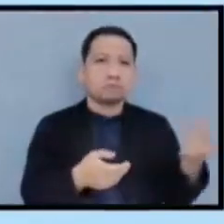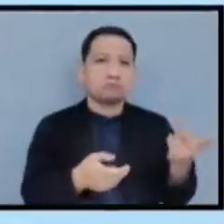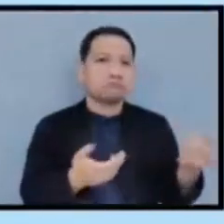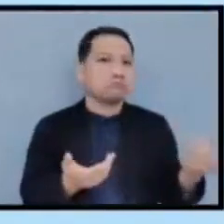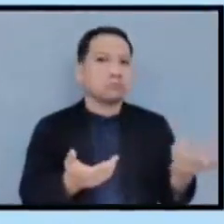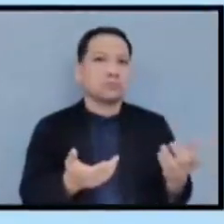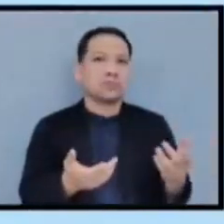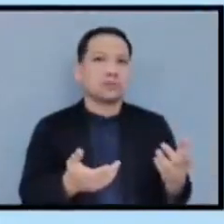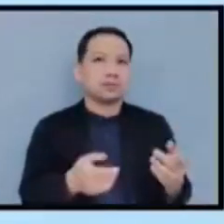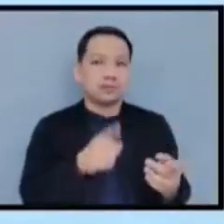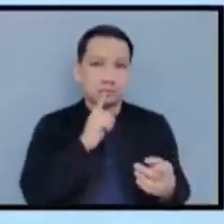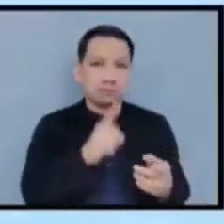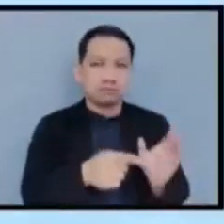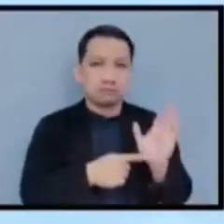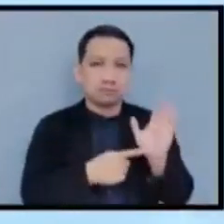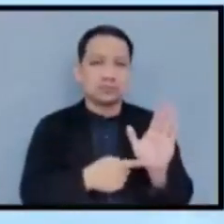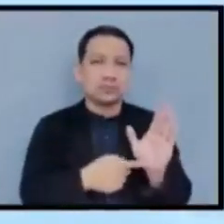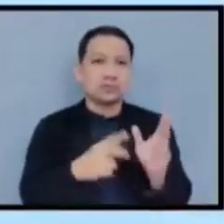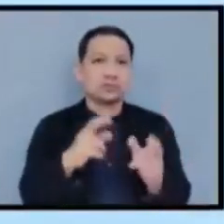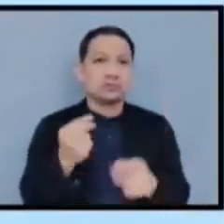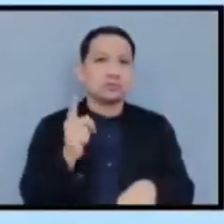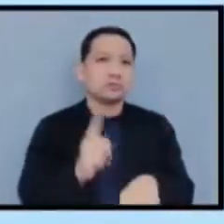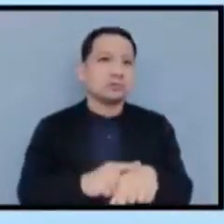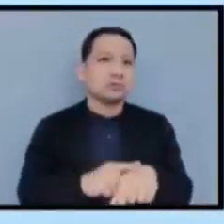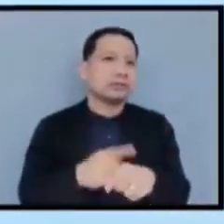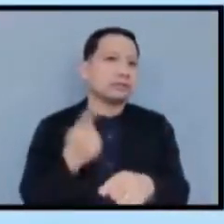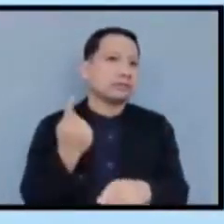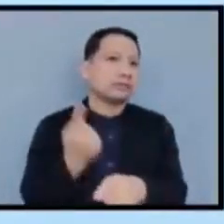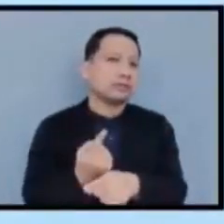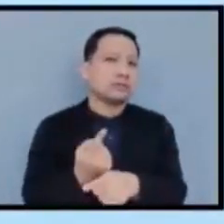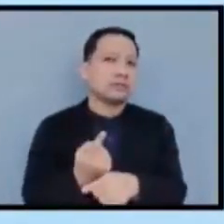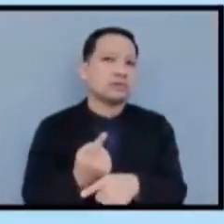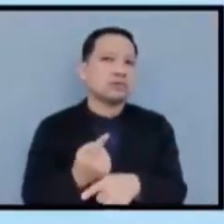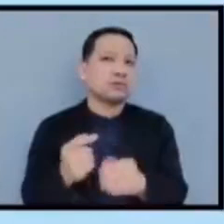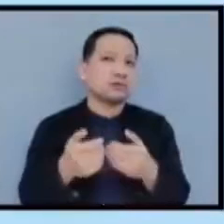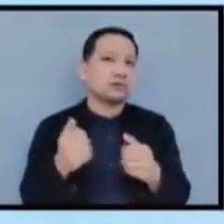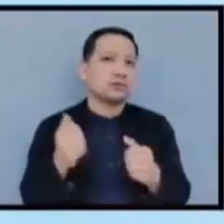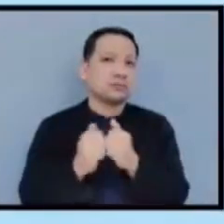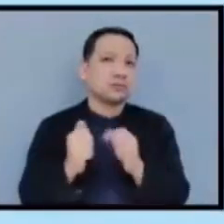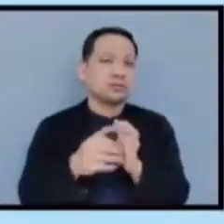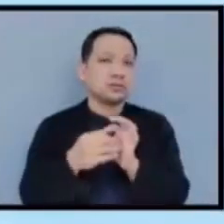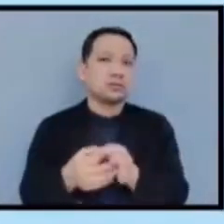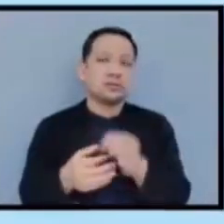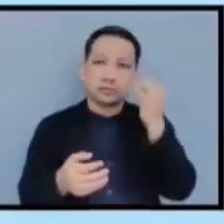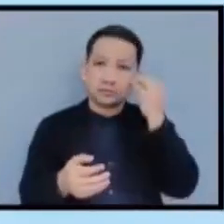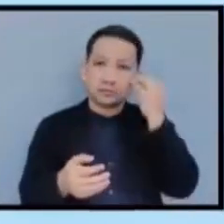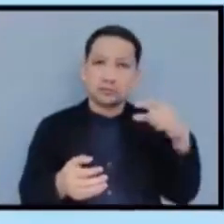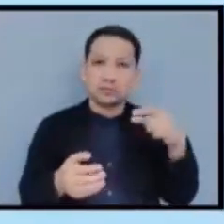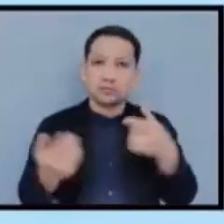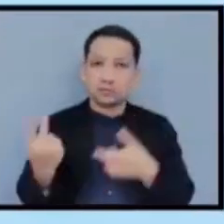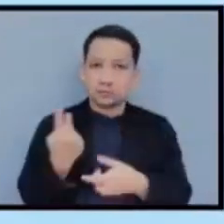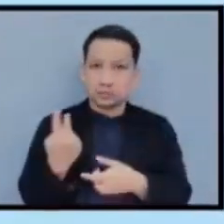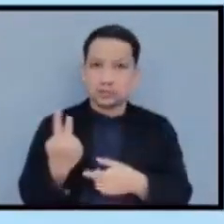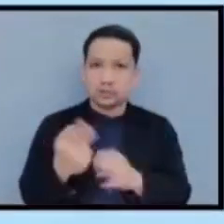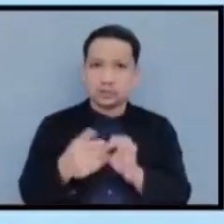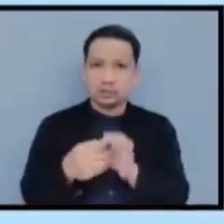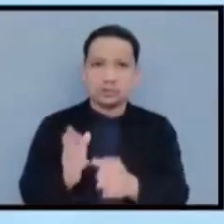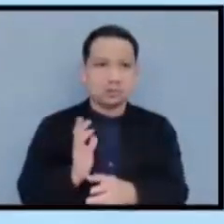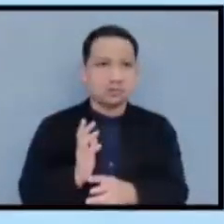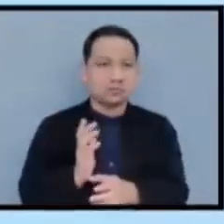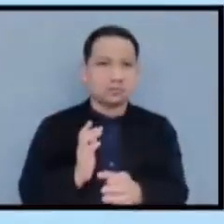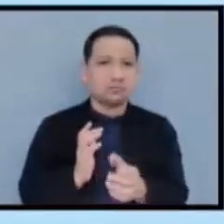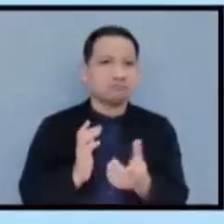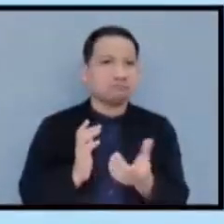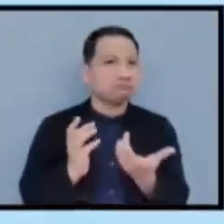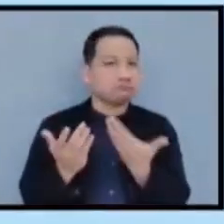malalaman daw ito when the time is right. Pero hindi naman daw ikinakaila ni Marco na nagkakamabutihan sila ng aktres. Ayon pa sa